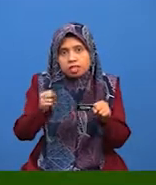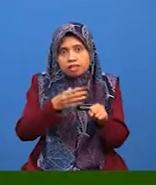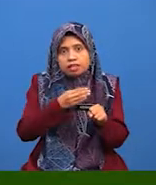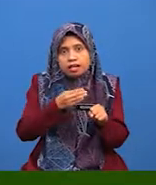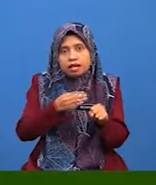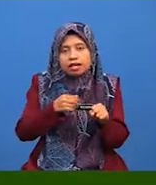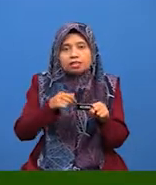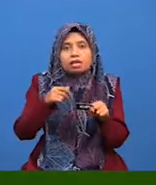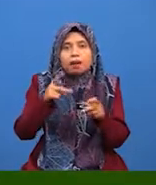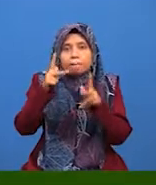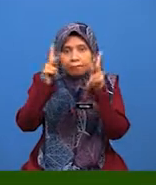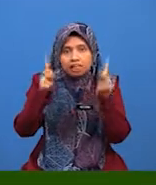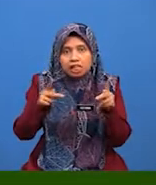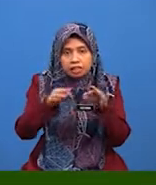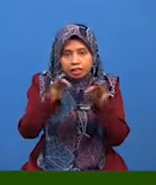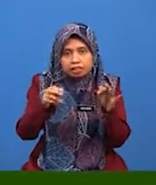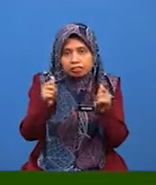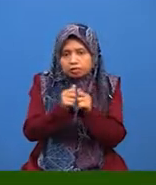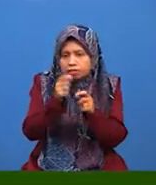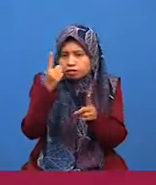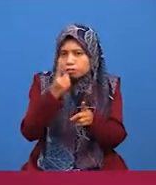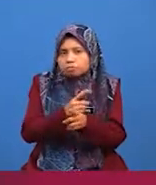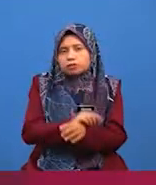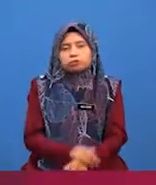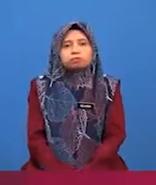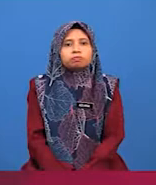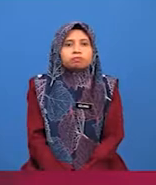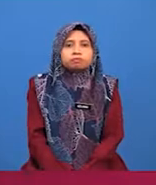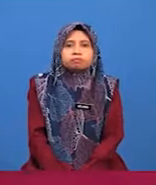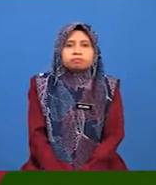predikat ayat dengan betul.